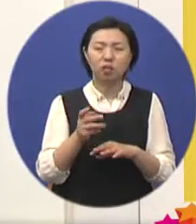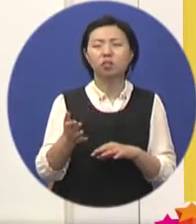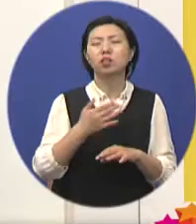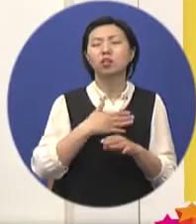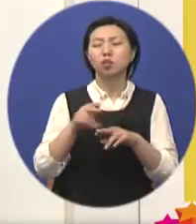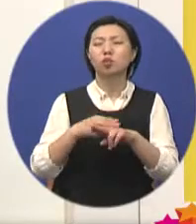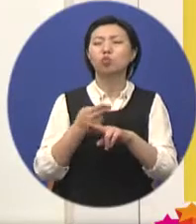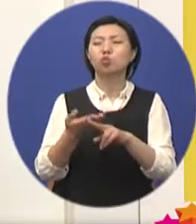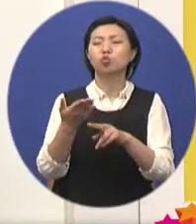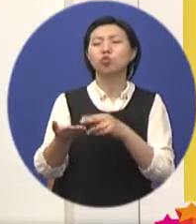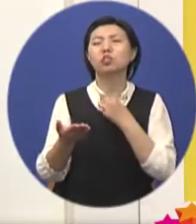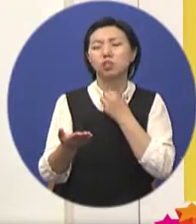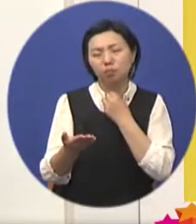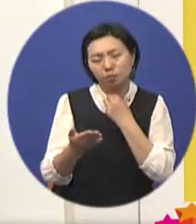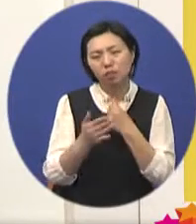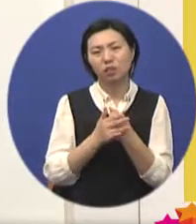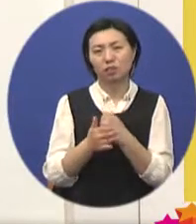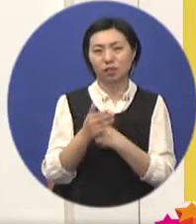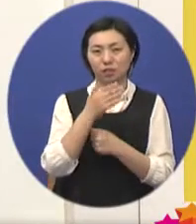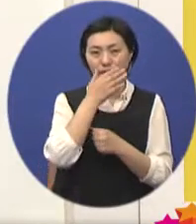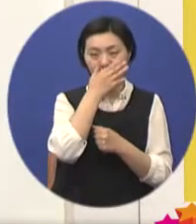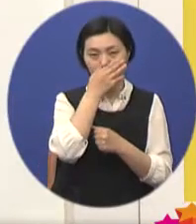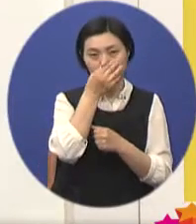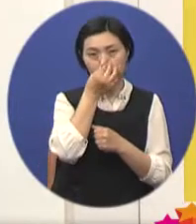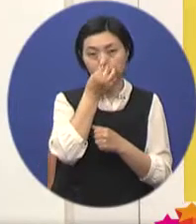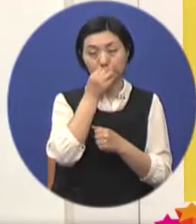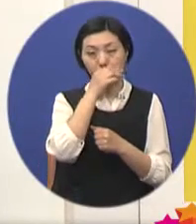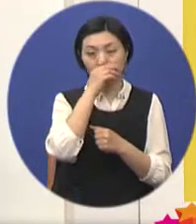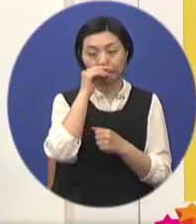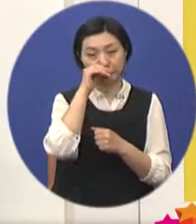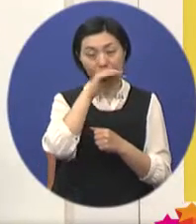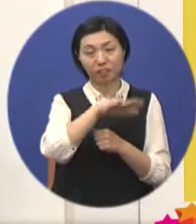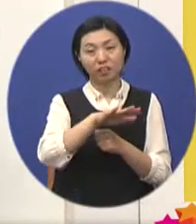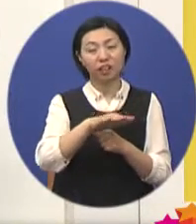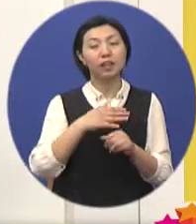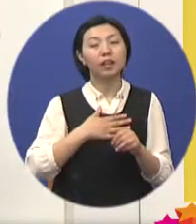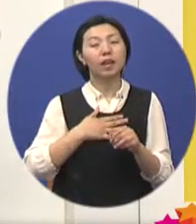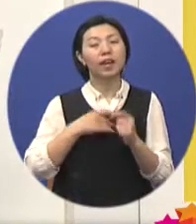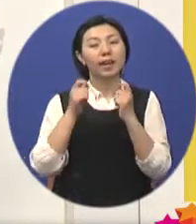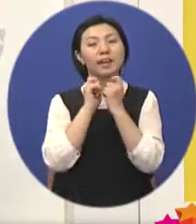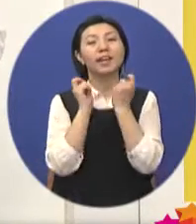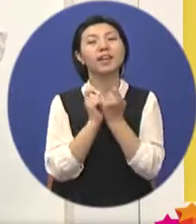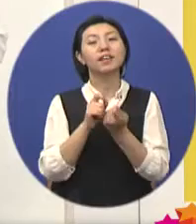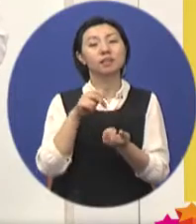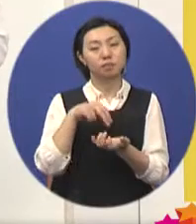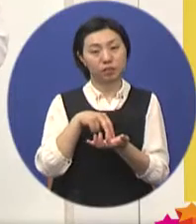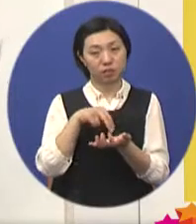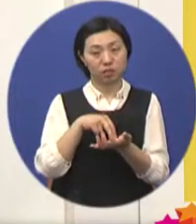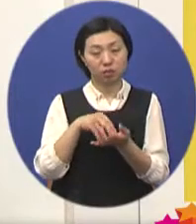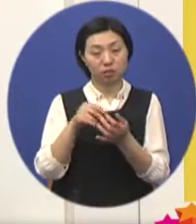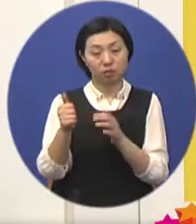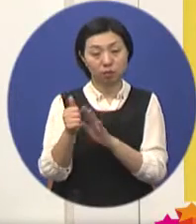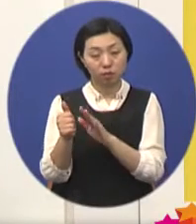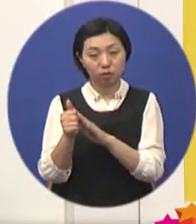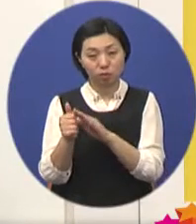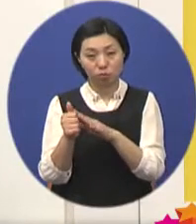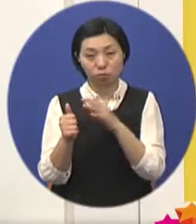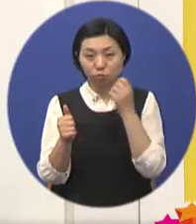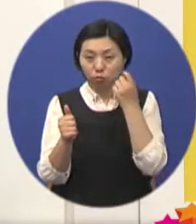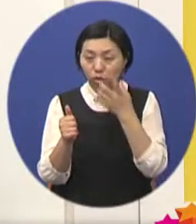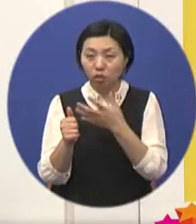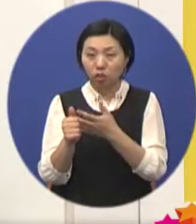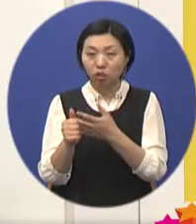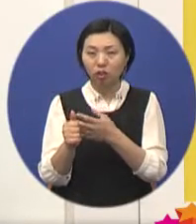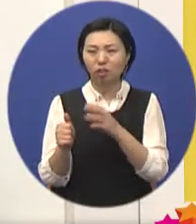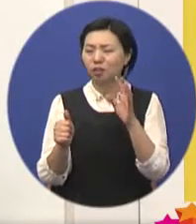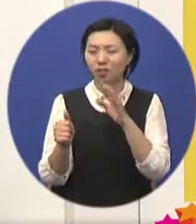싶어서. 아유, 감사해요. 아니, 어머니. 네. 저 개인적인 생각인데요. 네. 서장훈님. 네. 네,